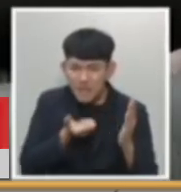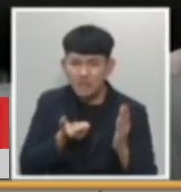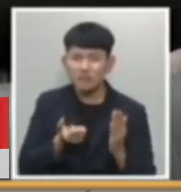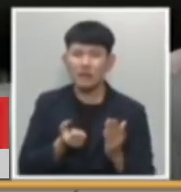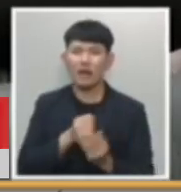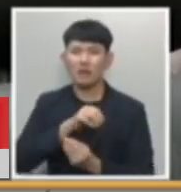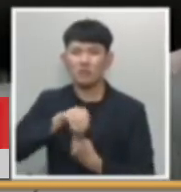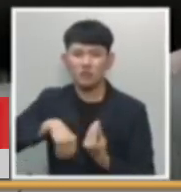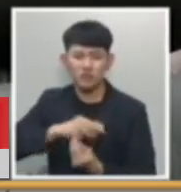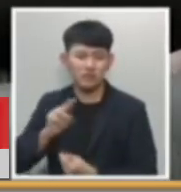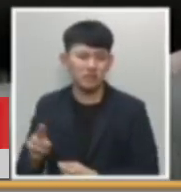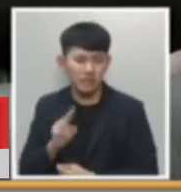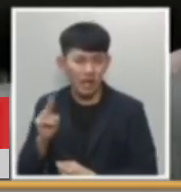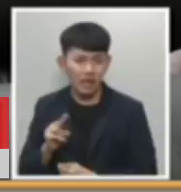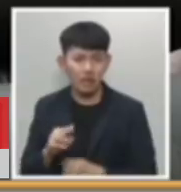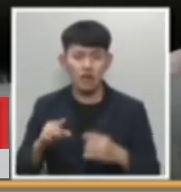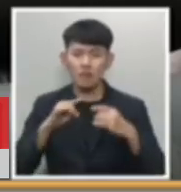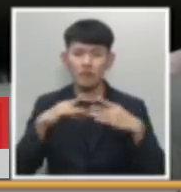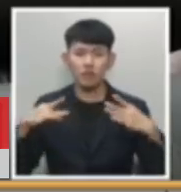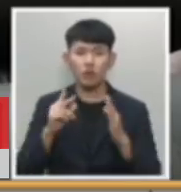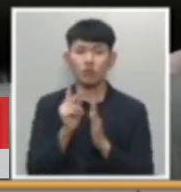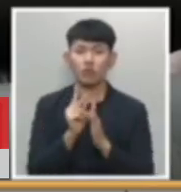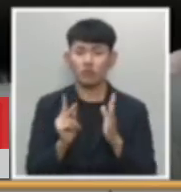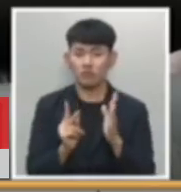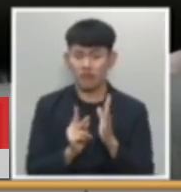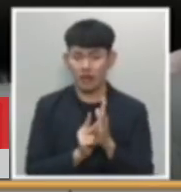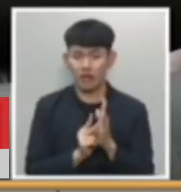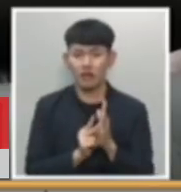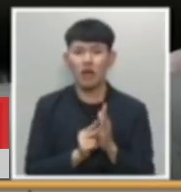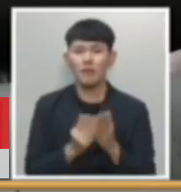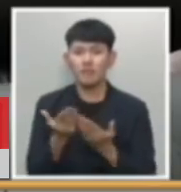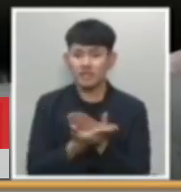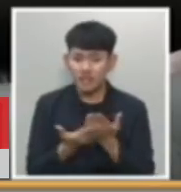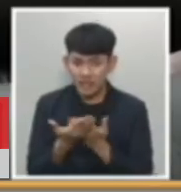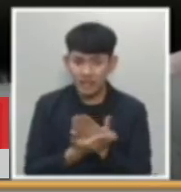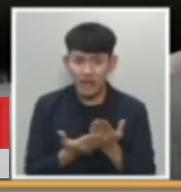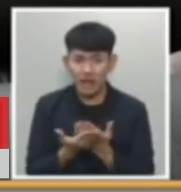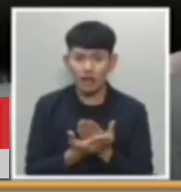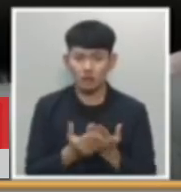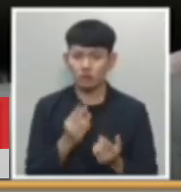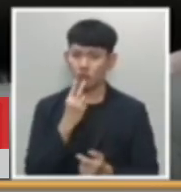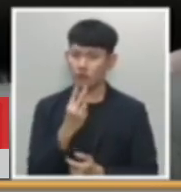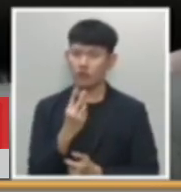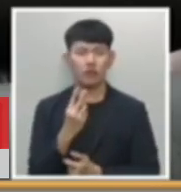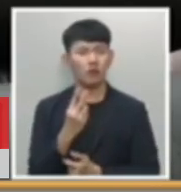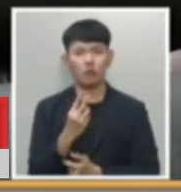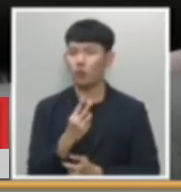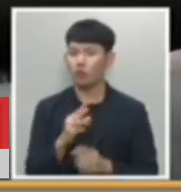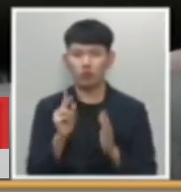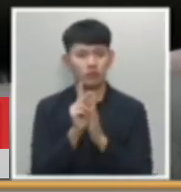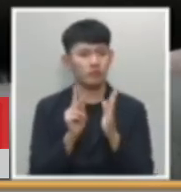พระราชบัญญัติงบประมาณรายจ่ายประจำปีเป็นเรื่องที่ไม่ชอบด้วยกฎหมาย